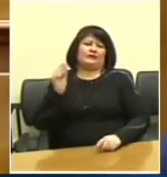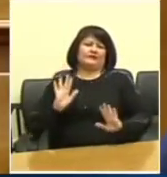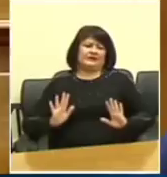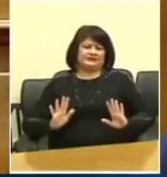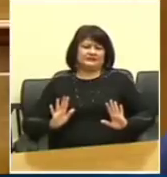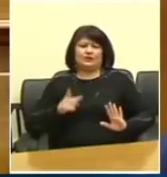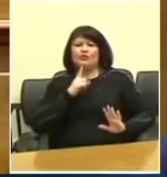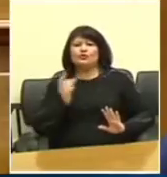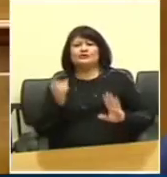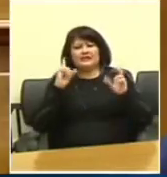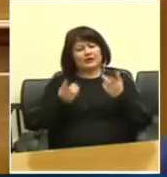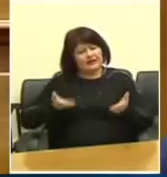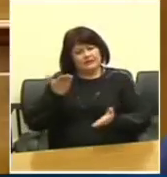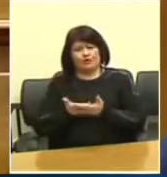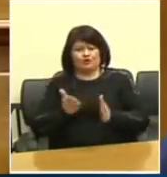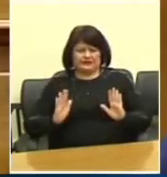Νέα Δημοκρατία.